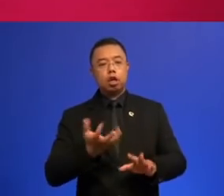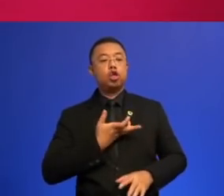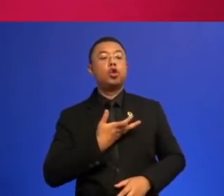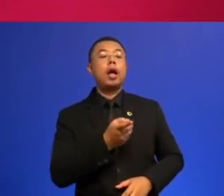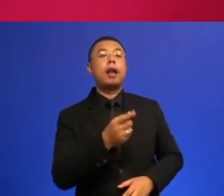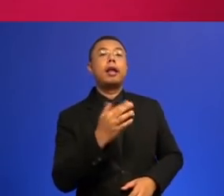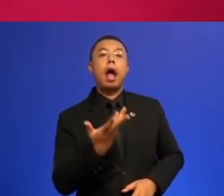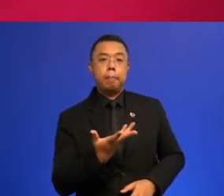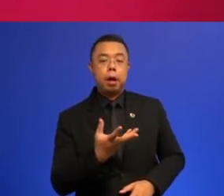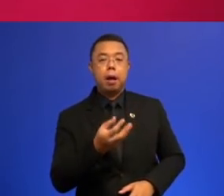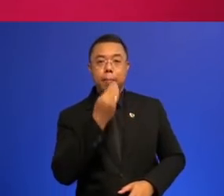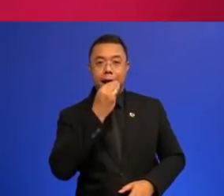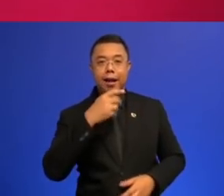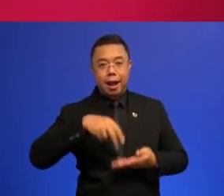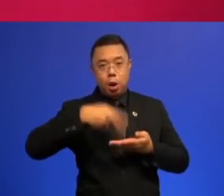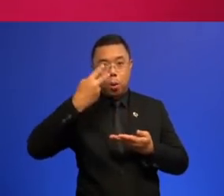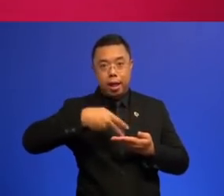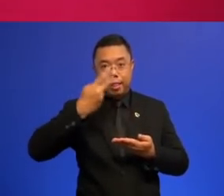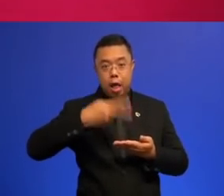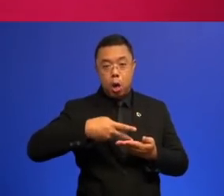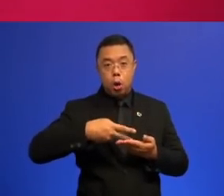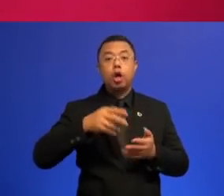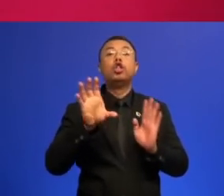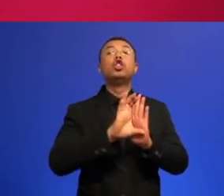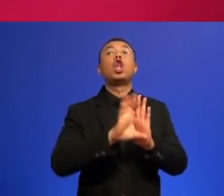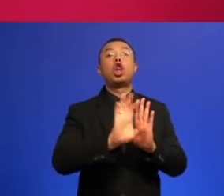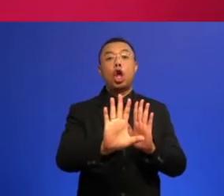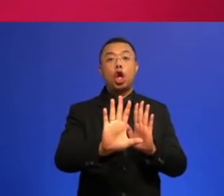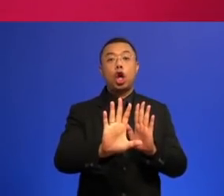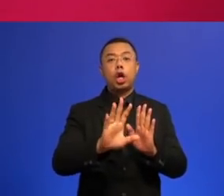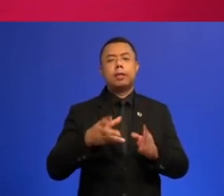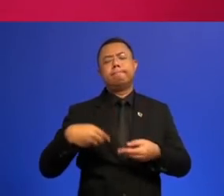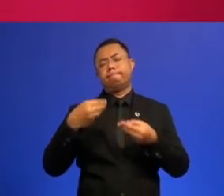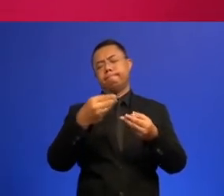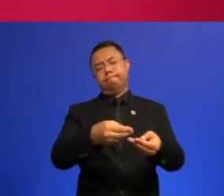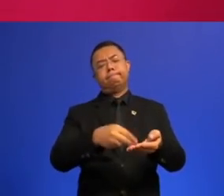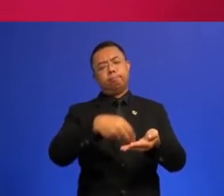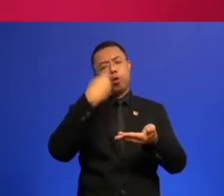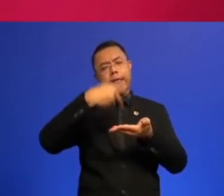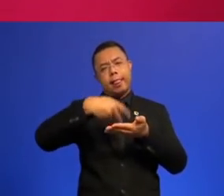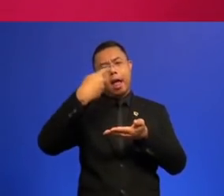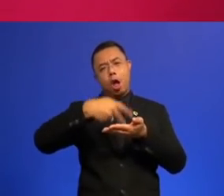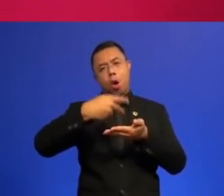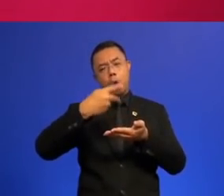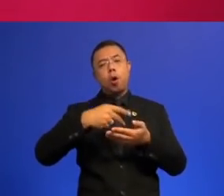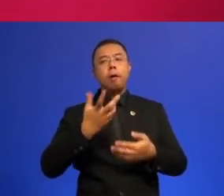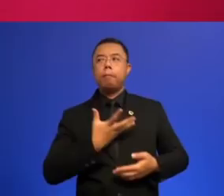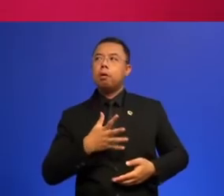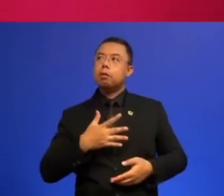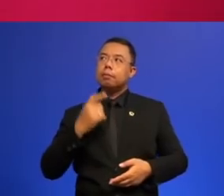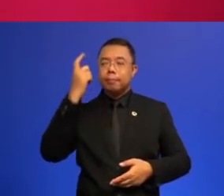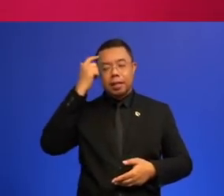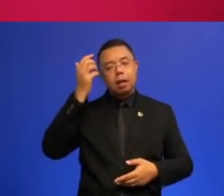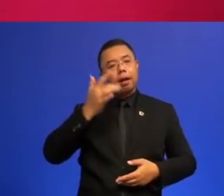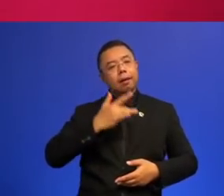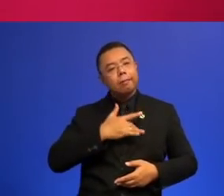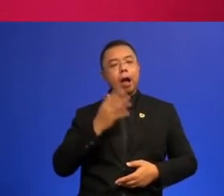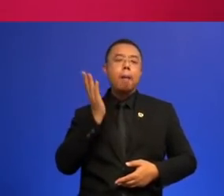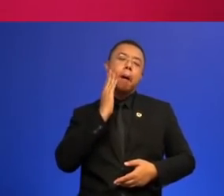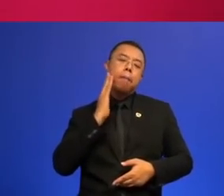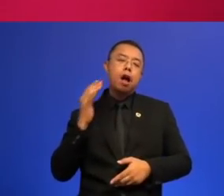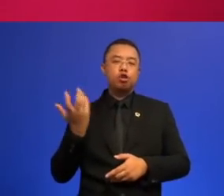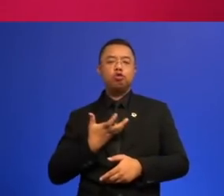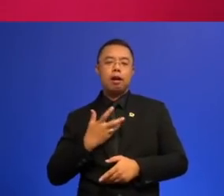Hobinya dia apa? Makan kwetiau. Misalnya, senangkan dengan kwetiau. Dia merasa maknyus dengan